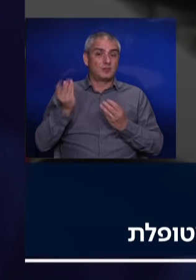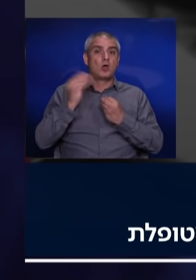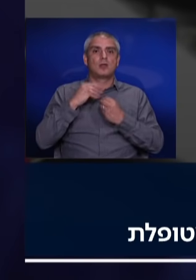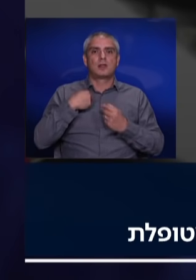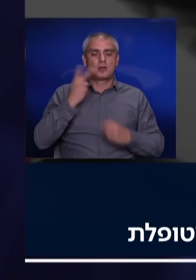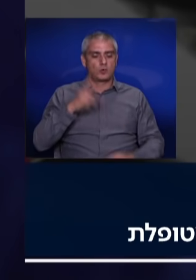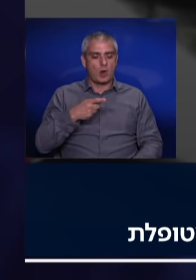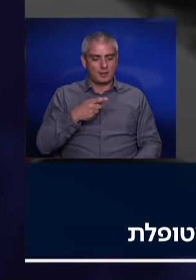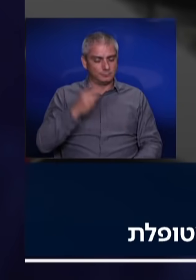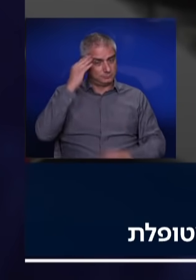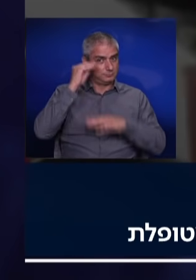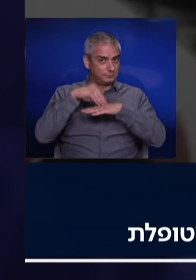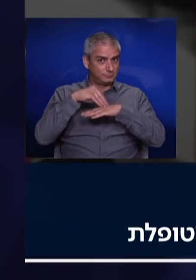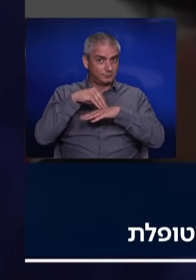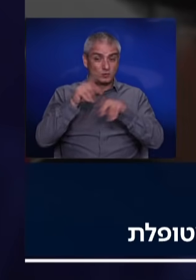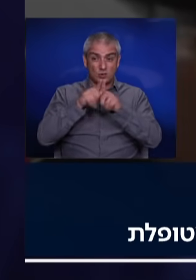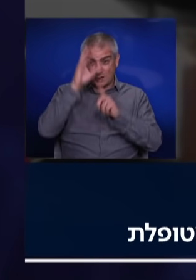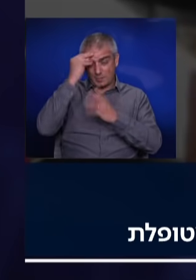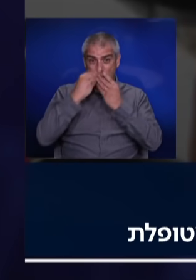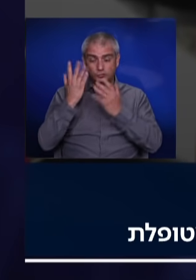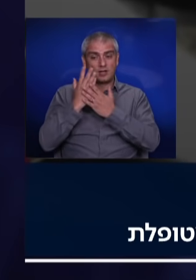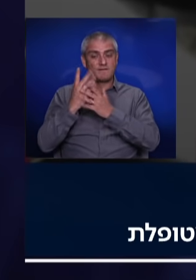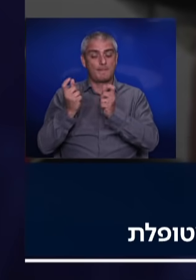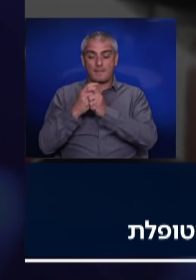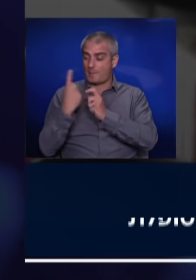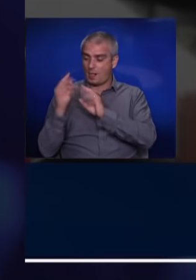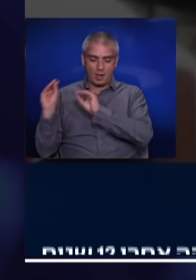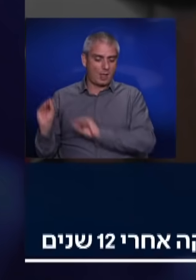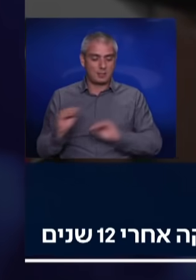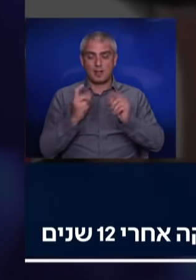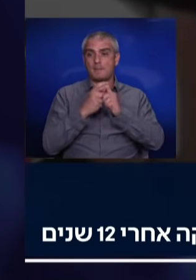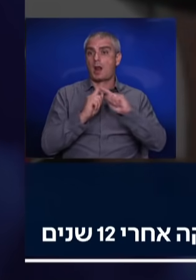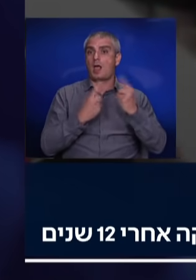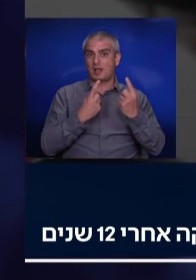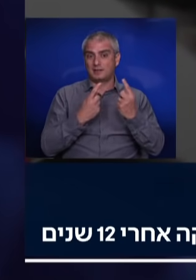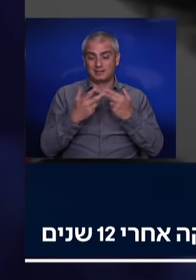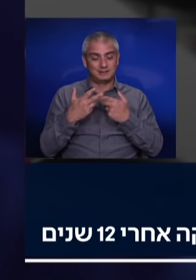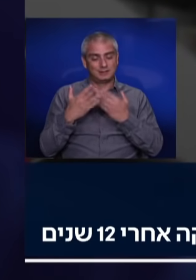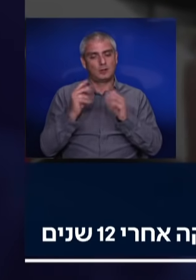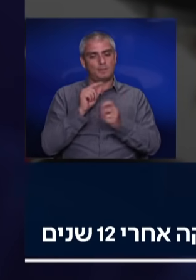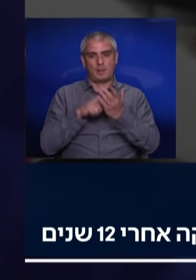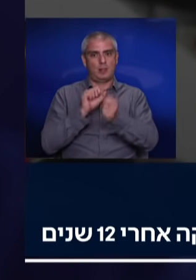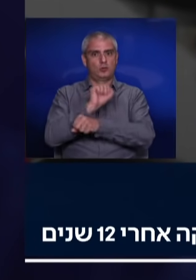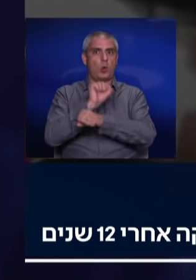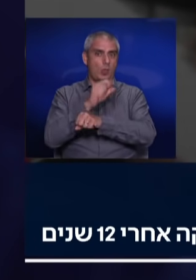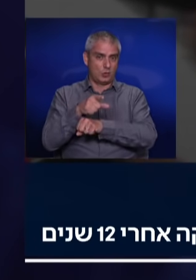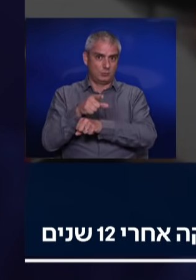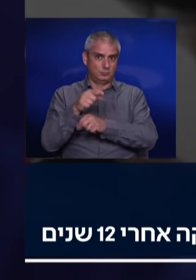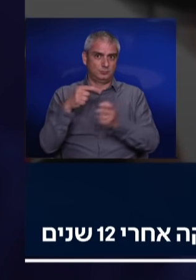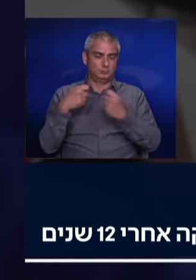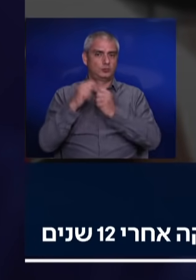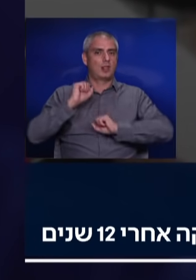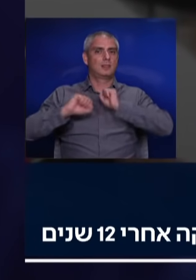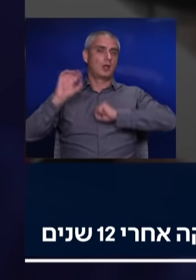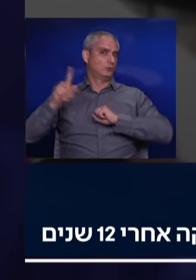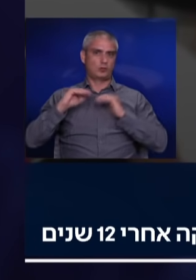יכולים לעדכן שאותו חשוד הוא עבר ממחלקה אחת למחלקה אחרת בסמוך לתלונות שהגיעו באשר להתנהגות